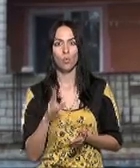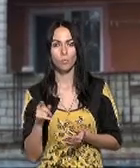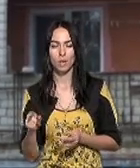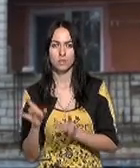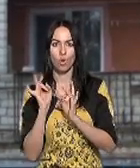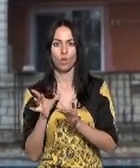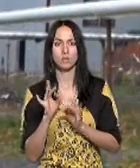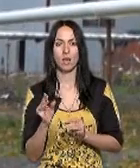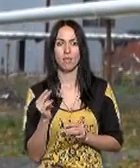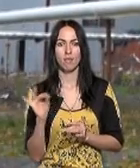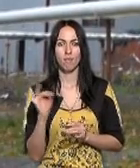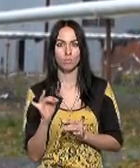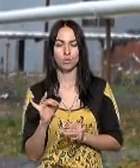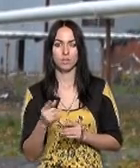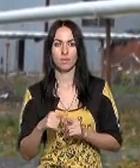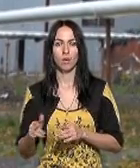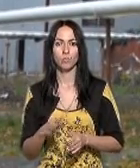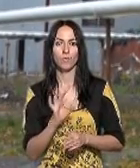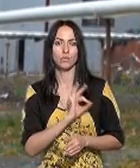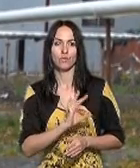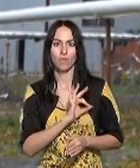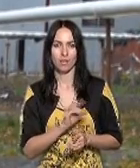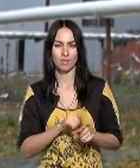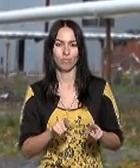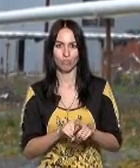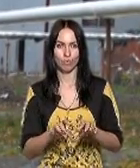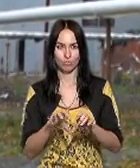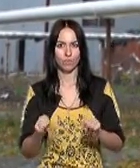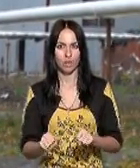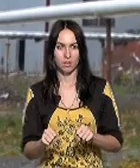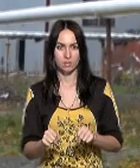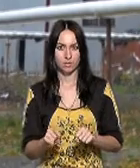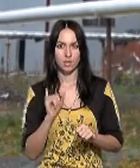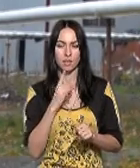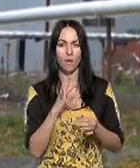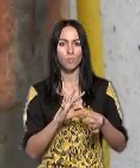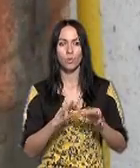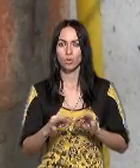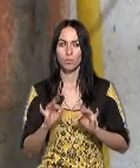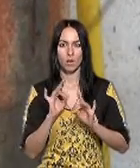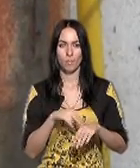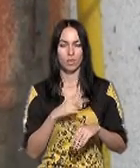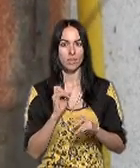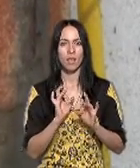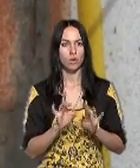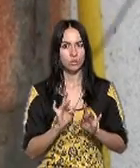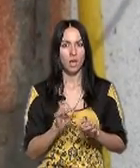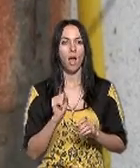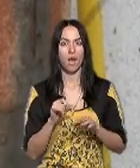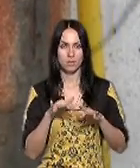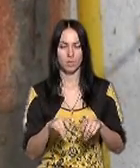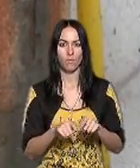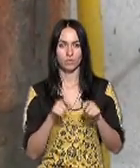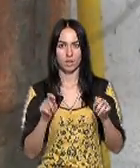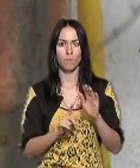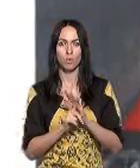зловживання службовим становищем, розповіла речниця відомства Оксана Калмикова. Деталі вона не розкриває. Вказала, справи відкрили на